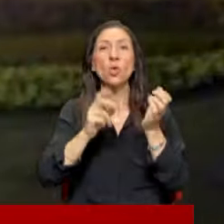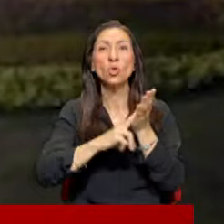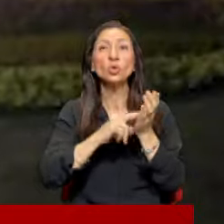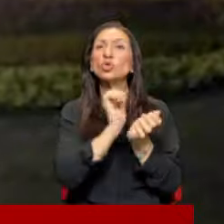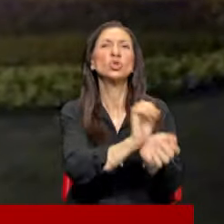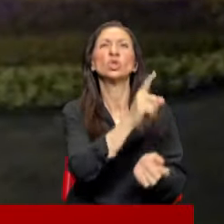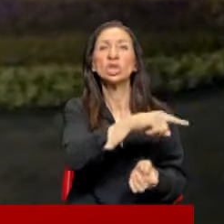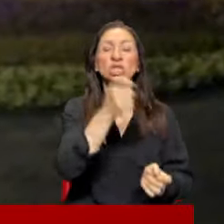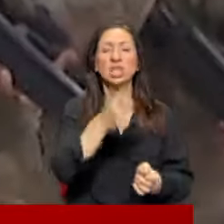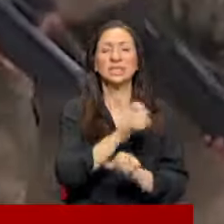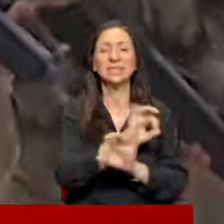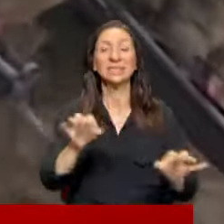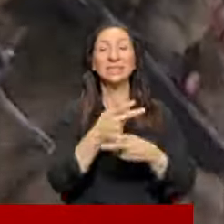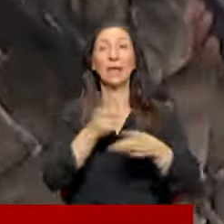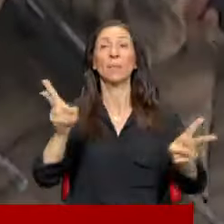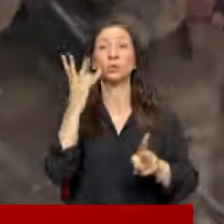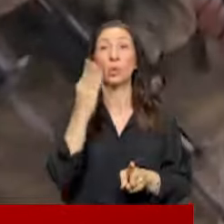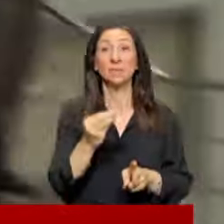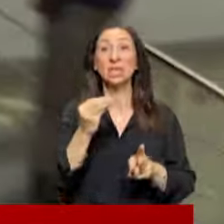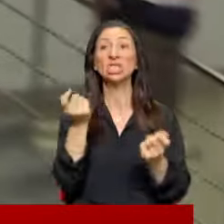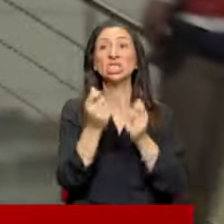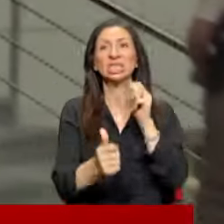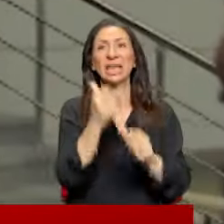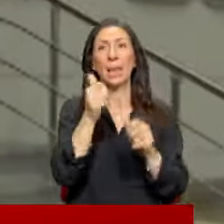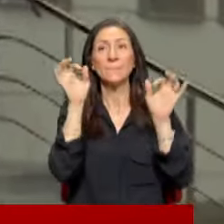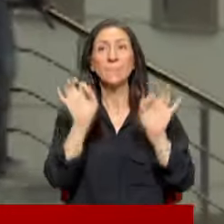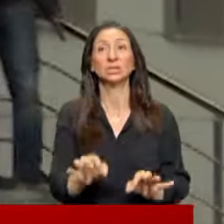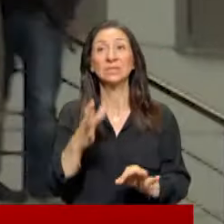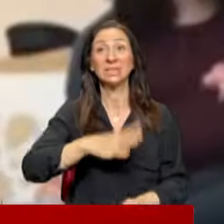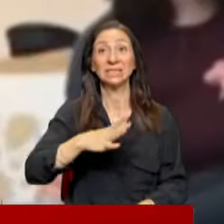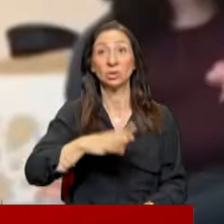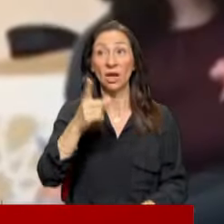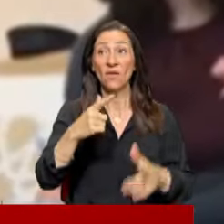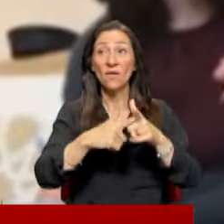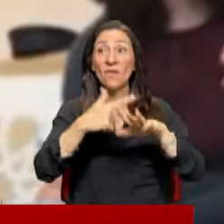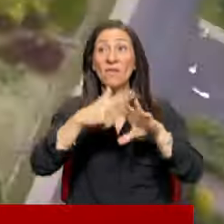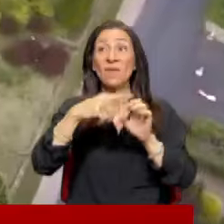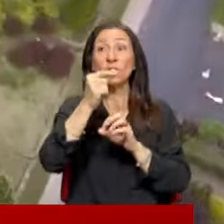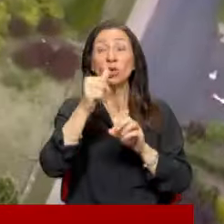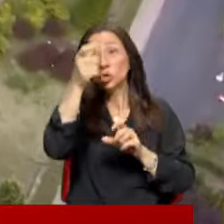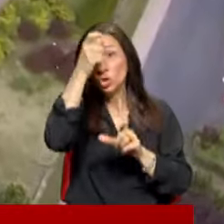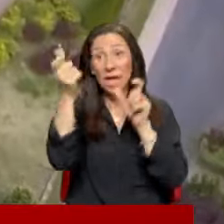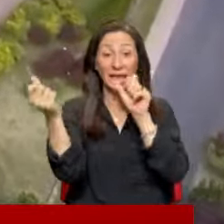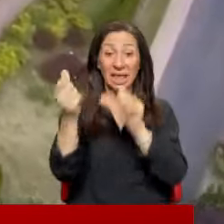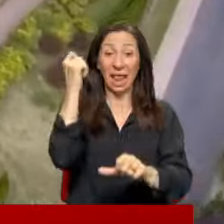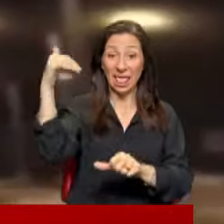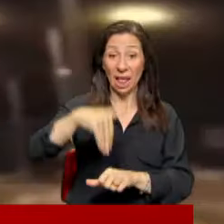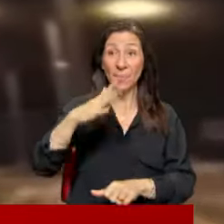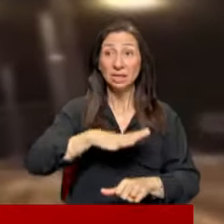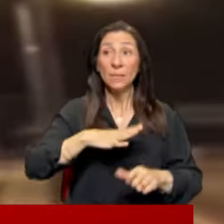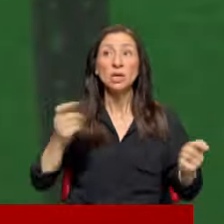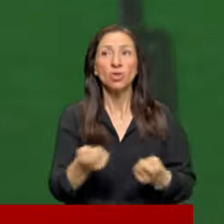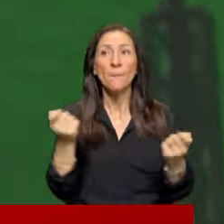tutukluların şarı serbest bırakılarak işlerine geri dönmelerinin sağlanması fetö'cülerin Türkiye'ye dönme çabaları da